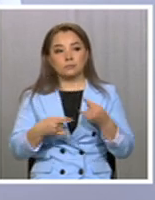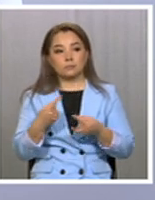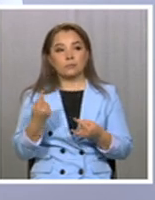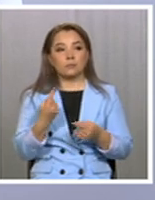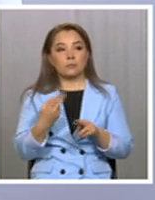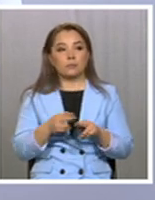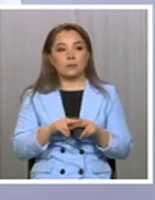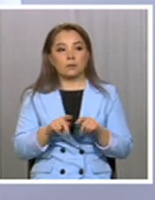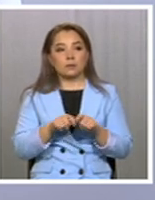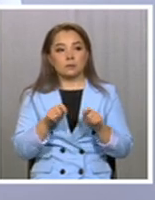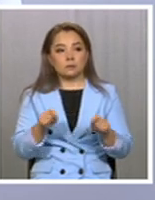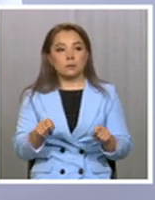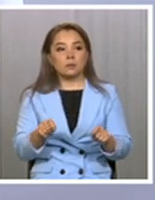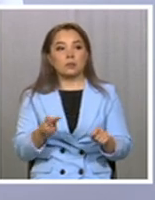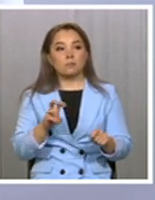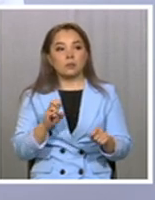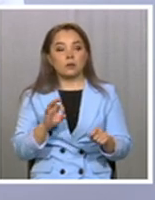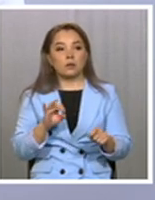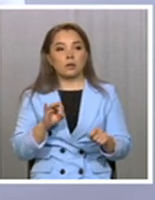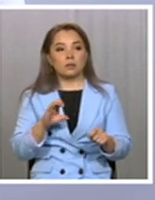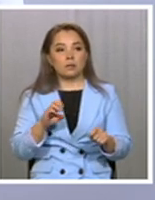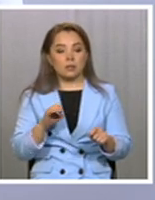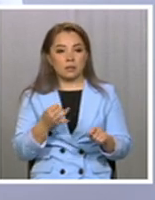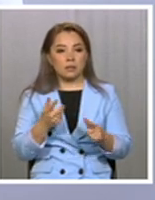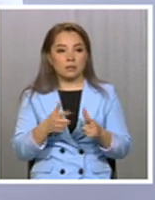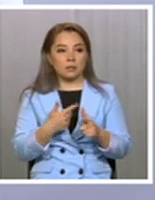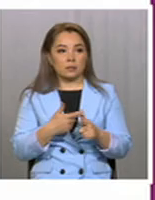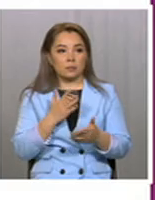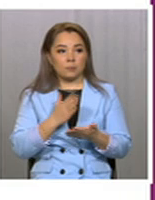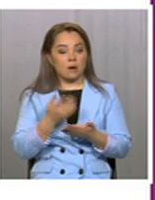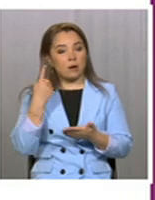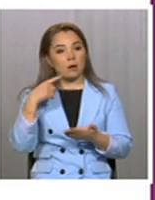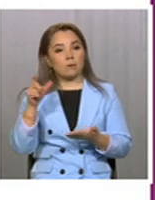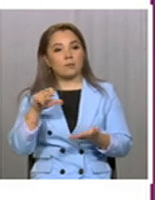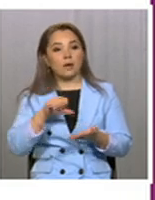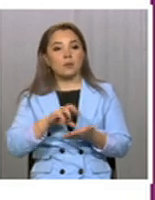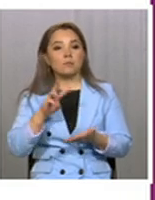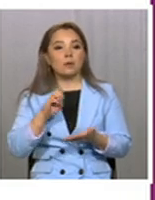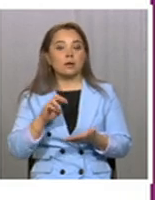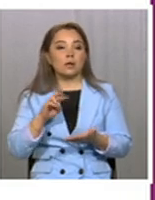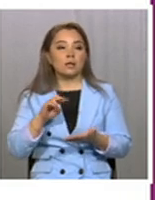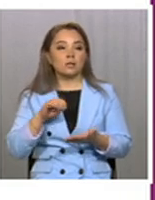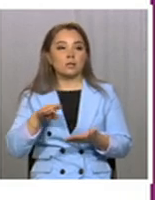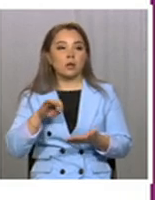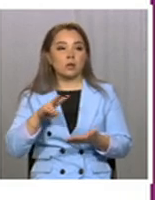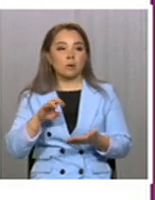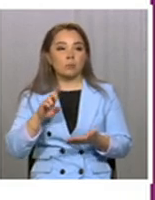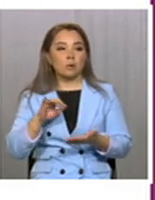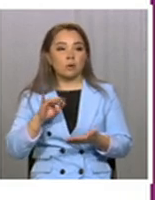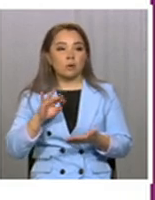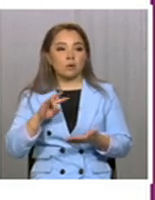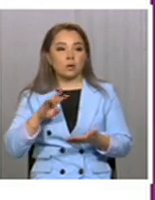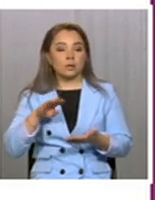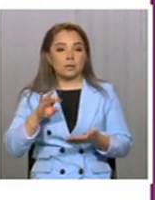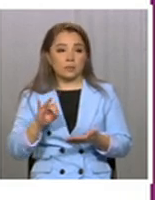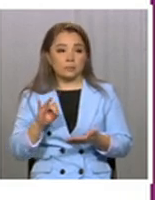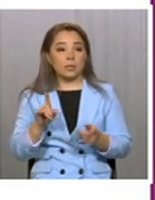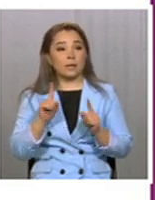туынды ол Моисей деп аталады. Авторы Микеланджело Буонаротти.